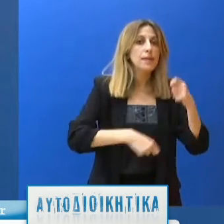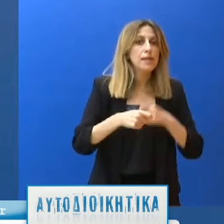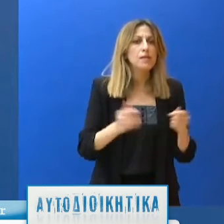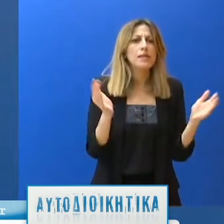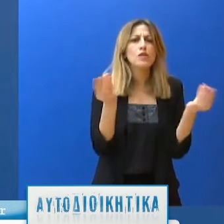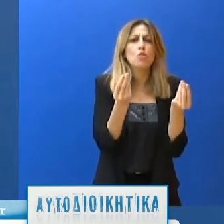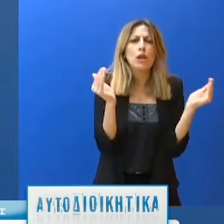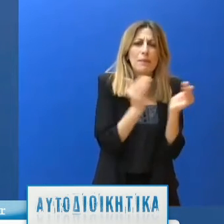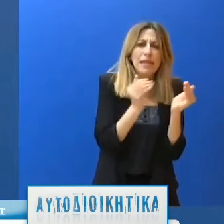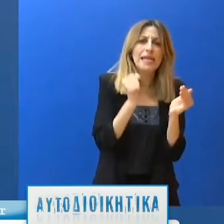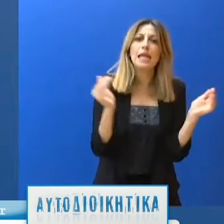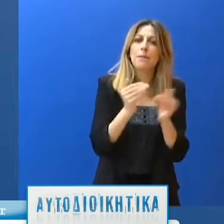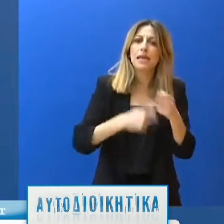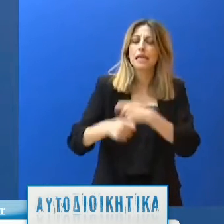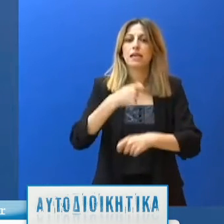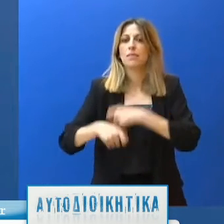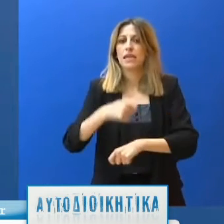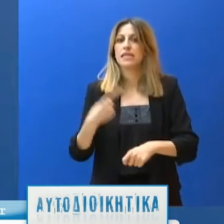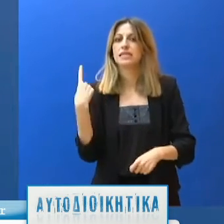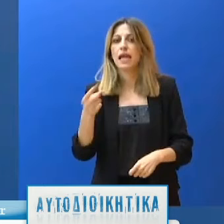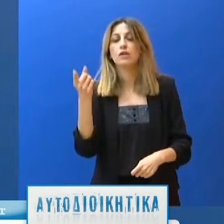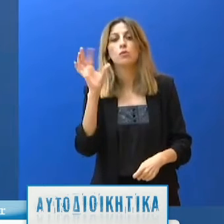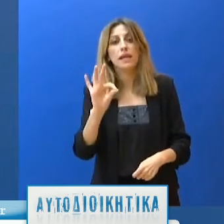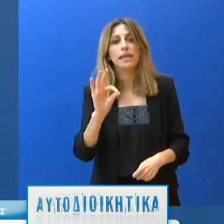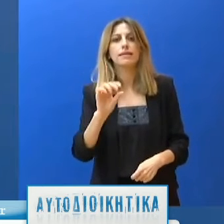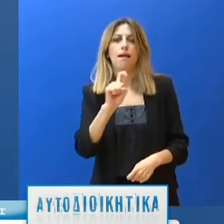μικρών επιχειρήσεων ύψους 150 εκατομμυρίων ευρώ.